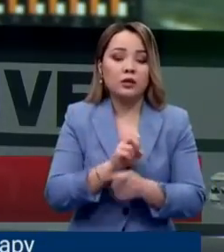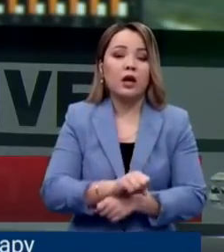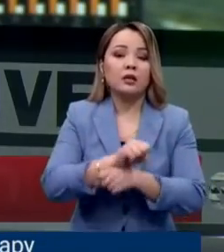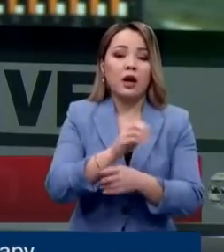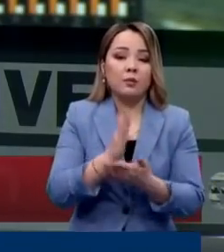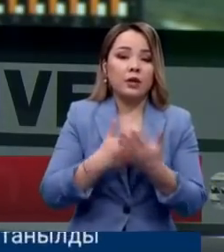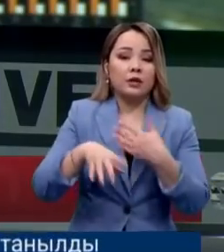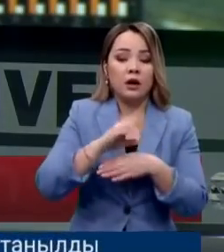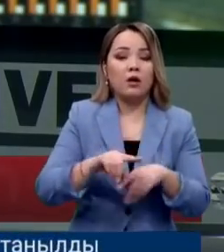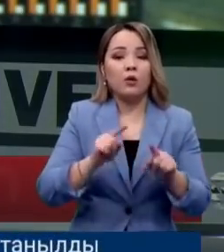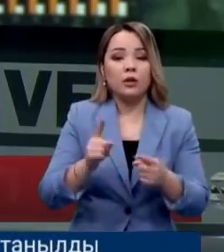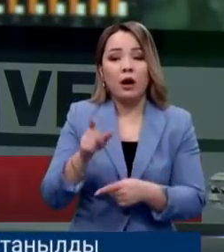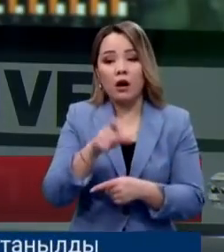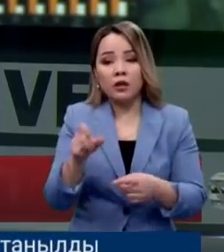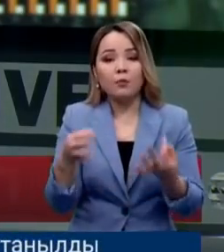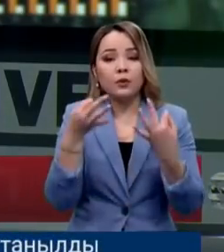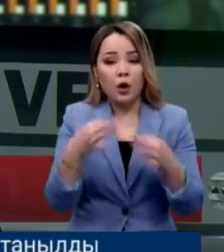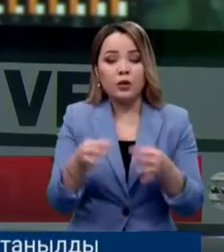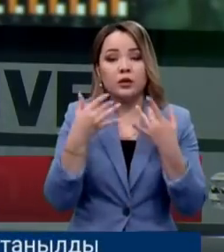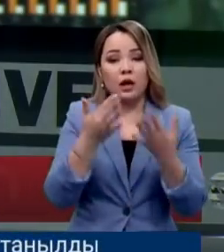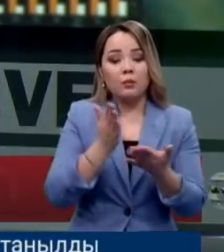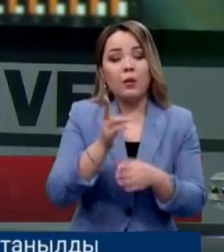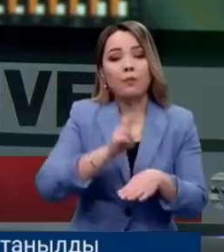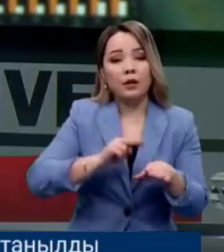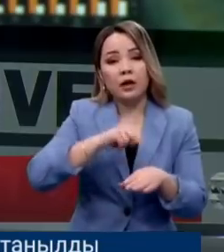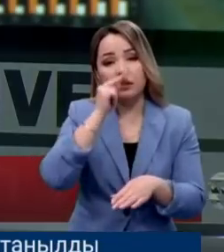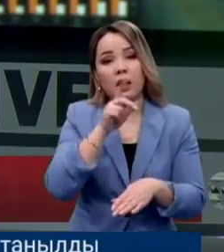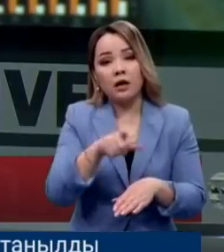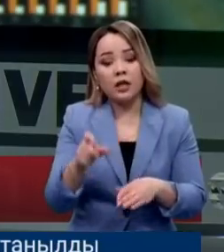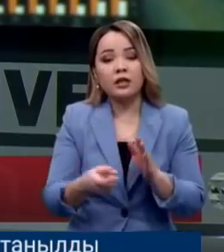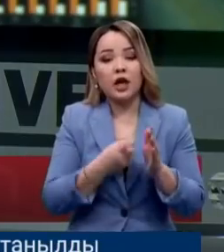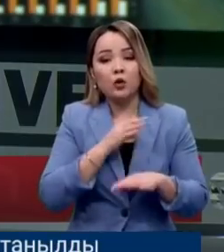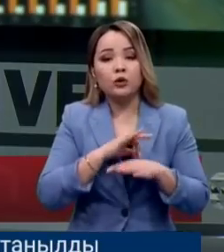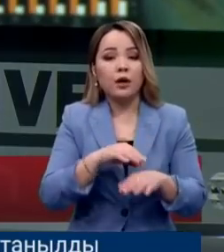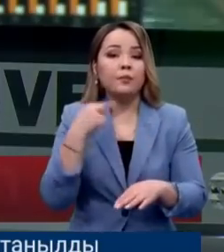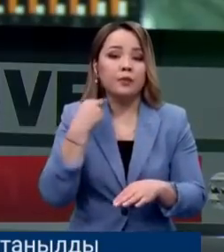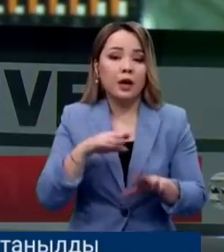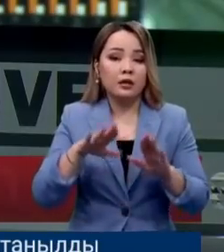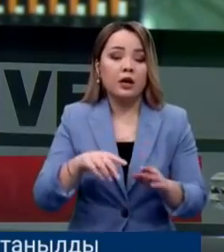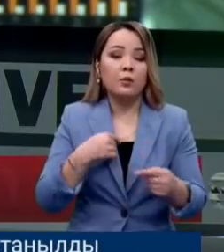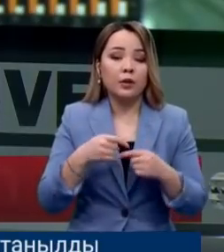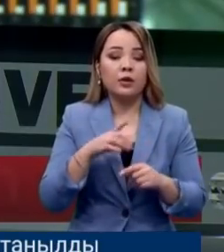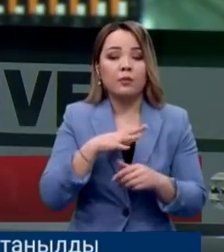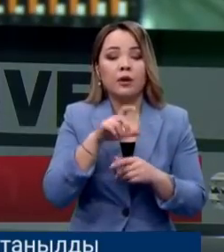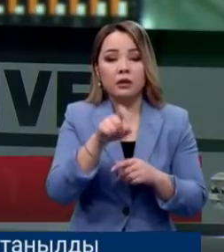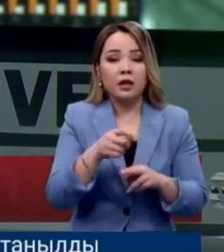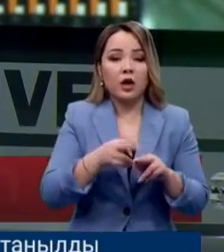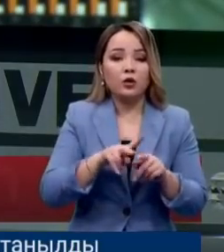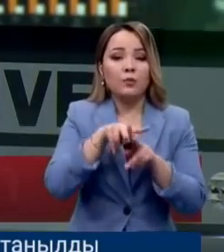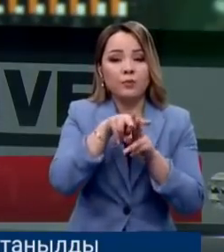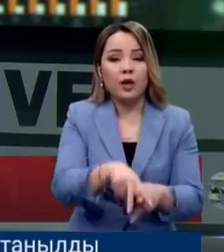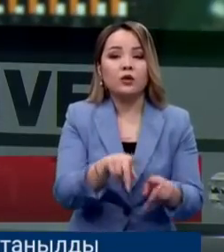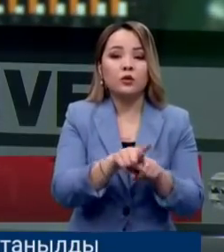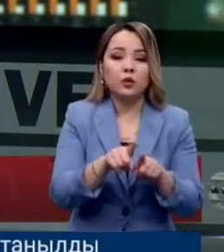қамауға алынғандарды босатуды талап етуде. Полицейлер күдіктілерді тергеу изоляторында азаптап, қылмысты мәжбүрлеп мойындатқан